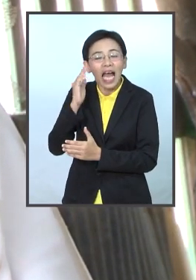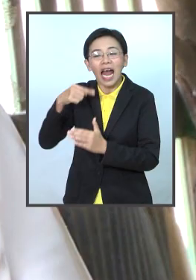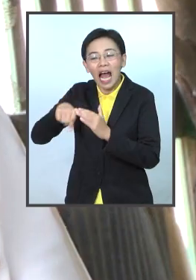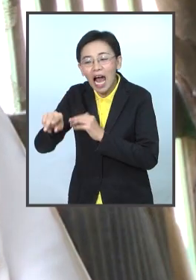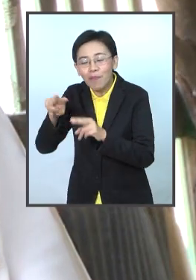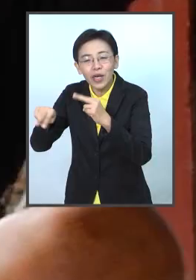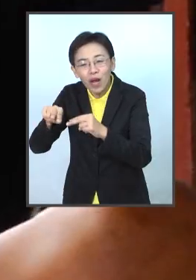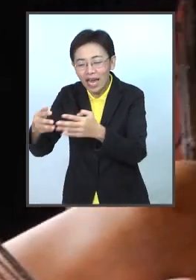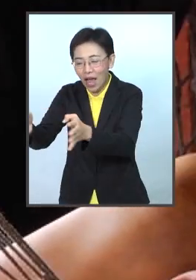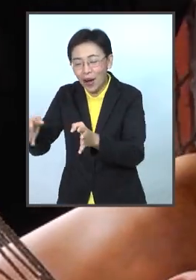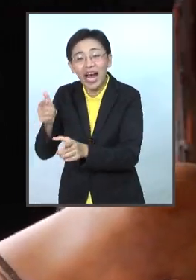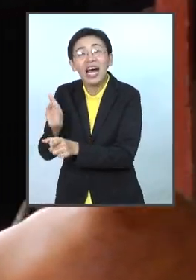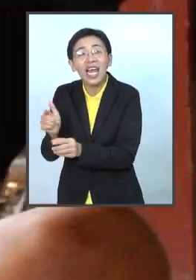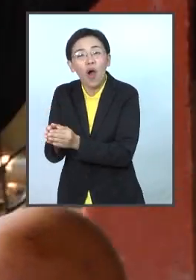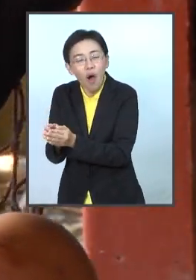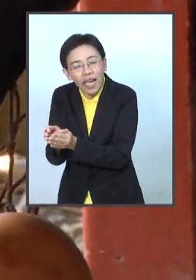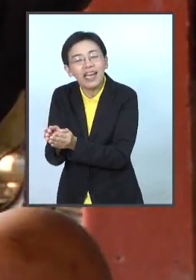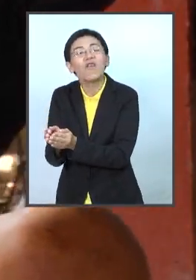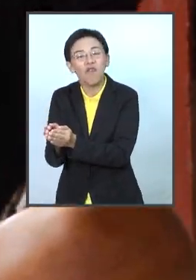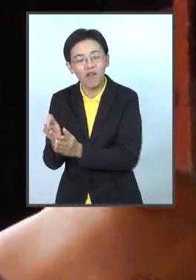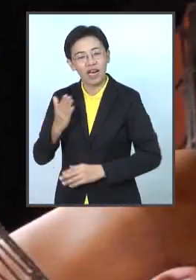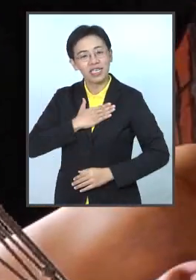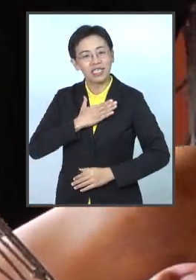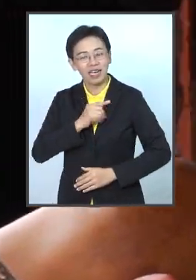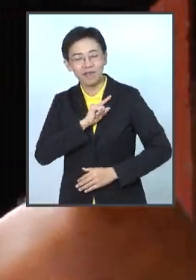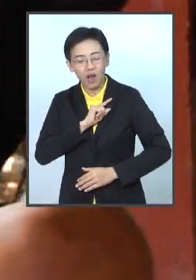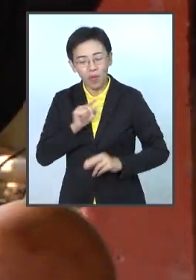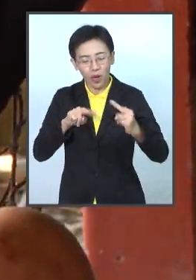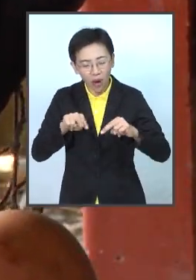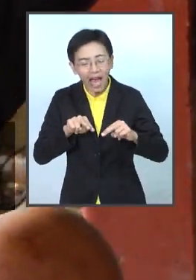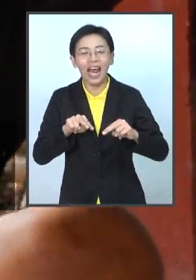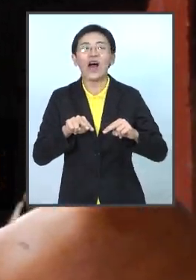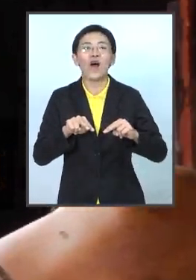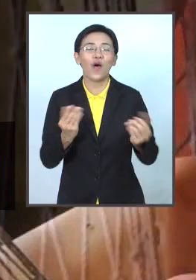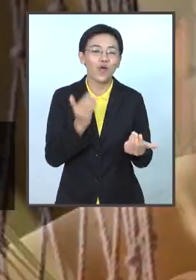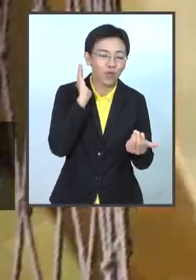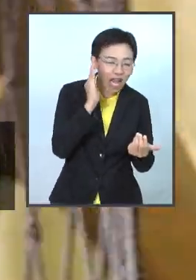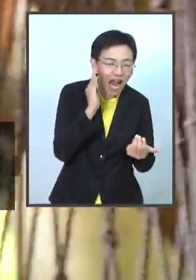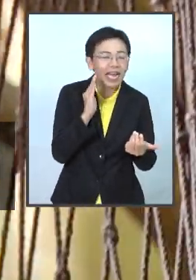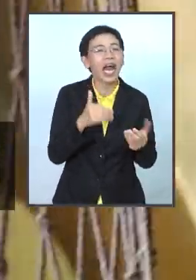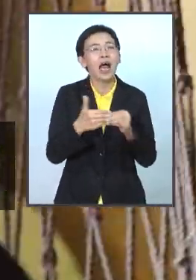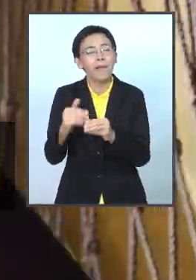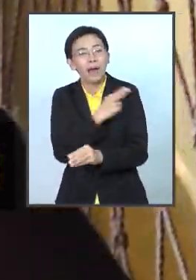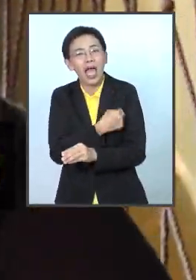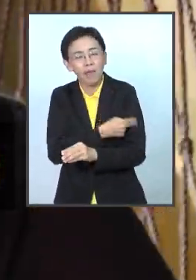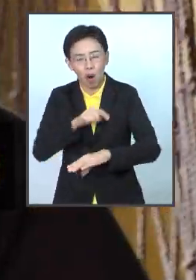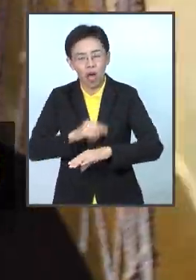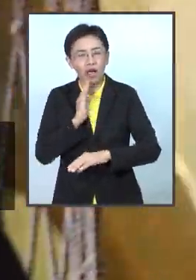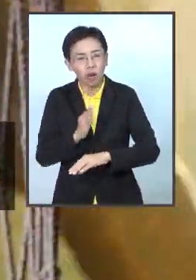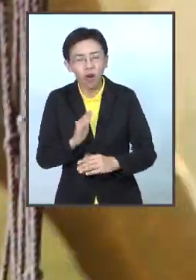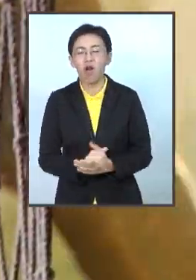แลฟาร์มหอยแล้วเราเนี่ยก็ดูผู้ป่วยแล้วก็ต้องไปหาหมอให้ตรงเว